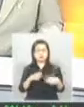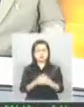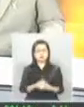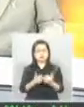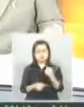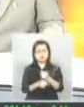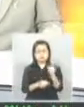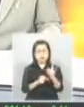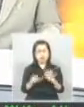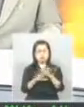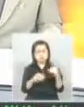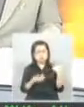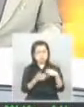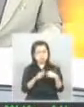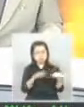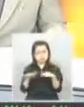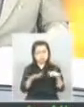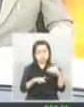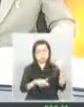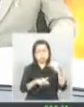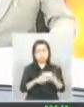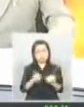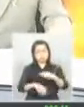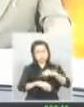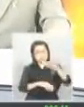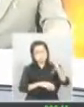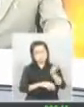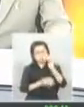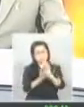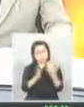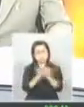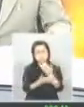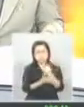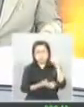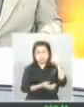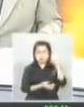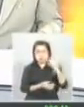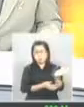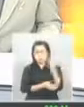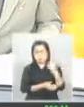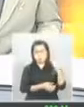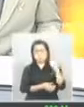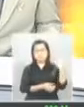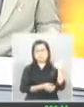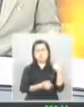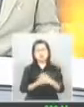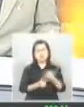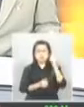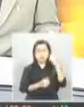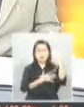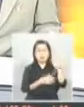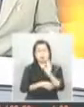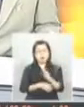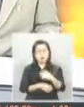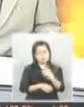าง aftershock ที่เกิดขึ้นอย่างต่อเนื่องแล้วก็เย็นนี้อากาศจะแปรปรวนซึ่งคาดการณ์กันว่าจะมีลมแรงเกิดขึ้นด้วยแต่ก็ยังมีความหวังกันนะครับว่าจะพบ